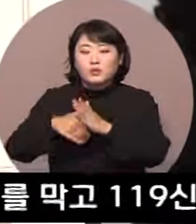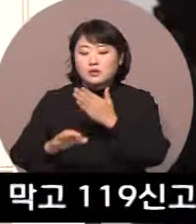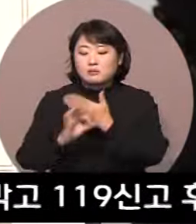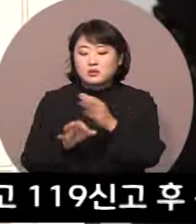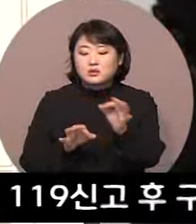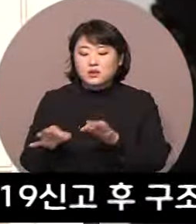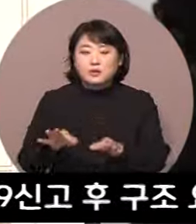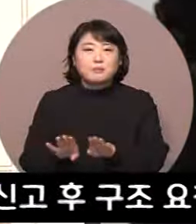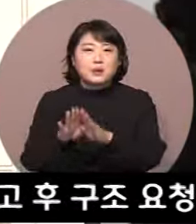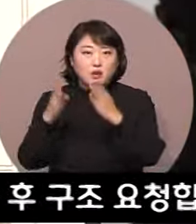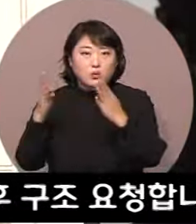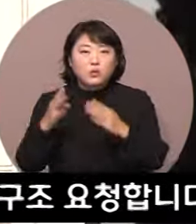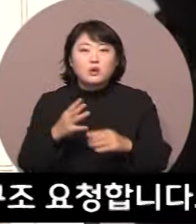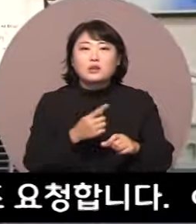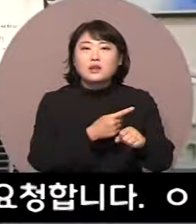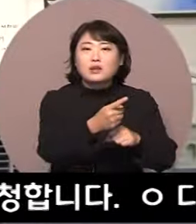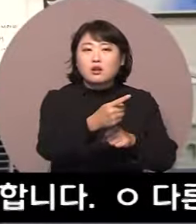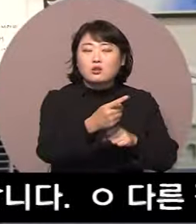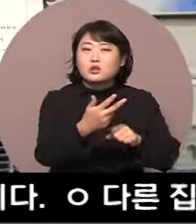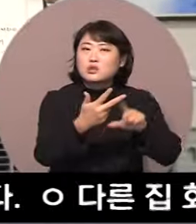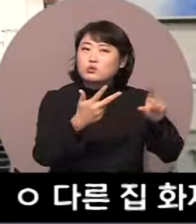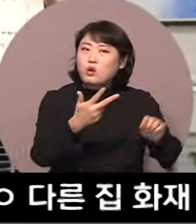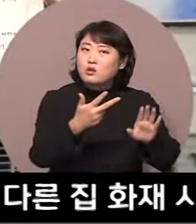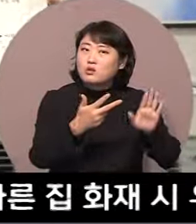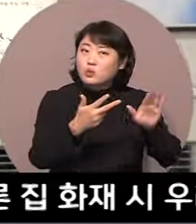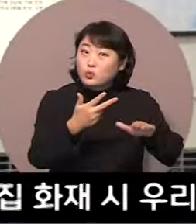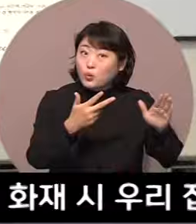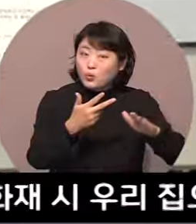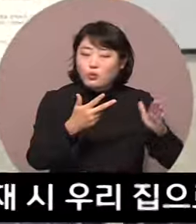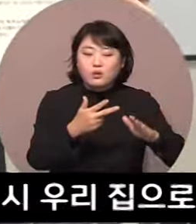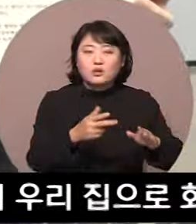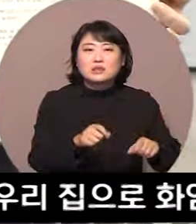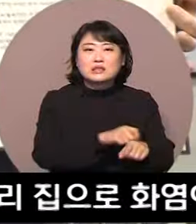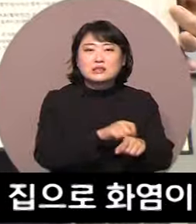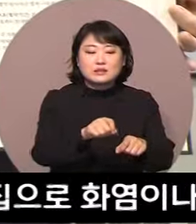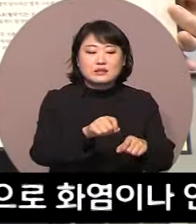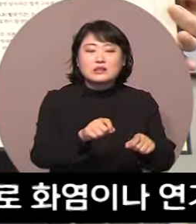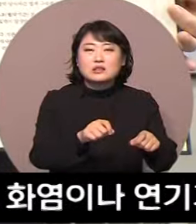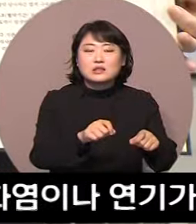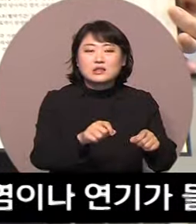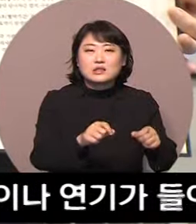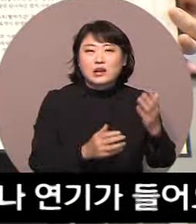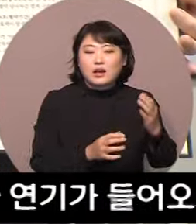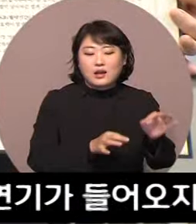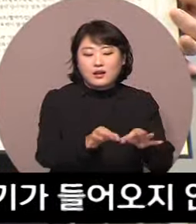하반기까지는 특화시장 재건축을 마무리할 계획입니다. MBC 뉴스 김태욱입니다.